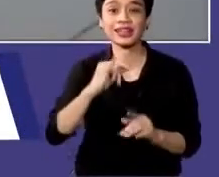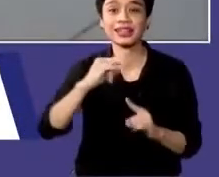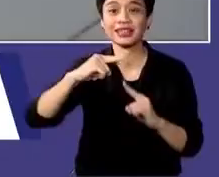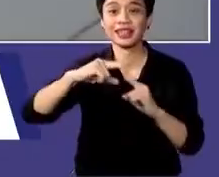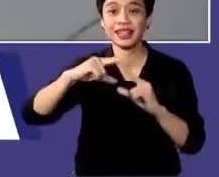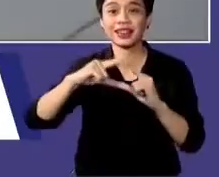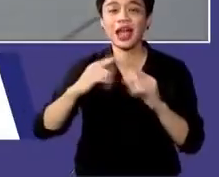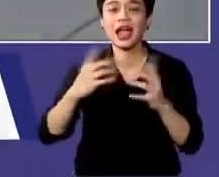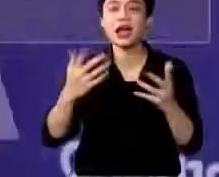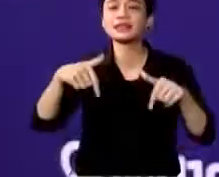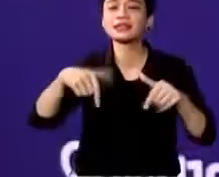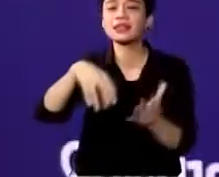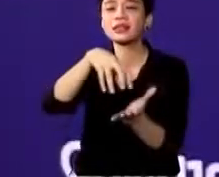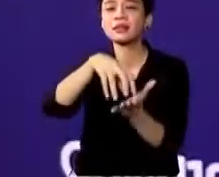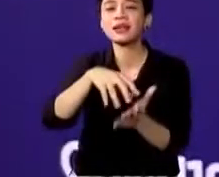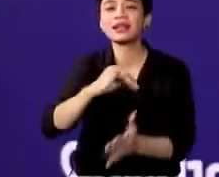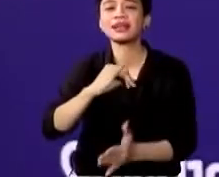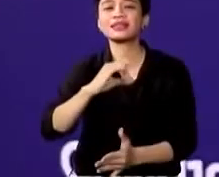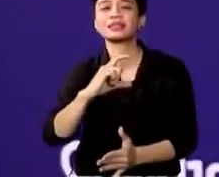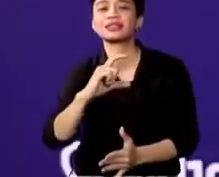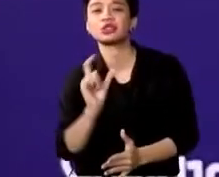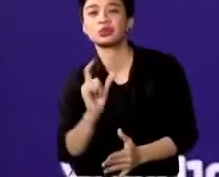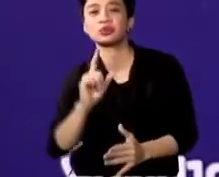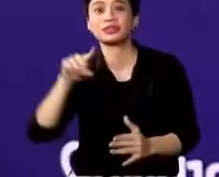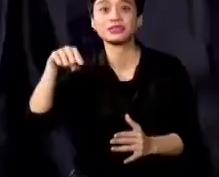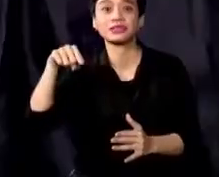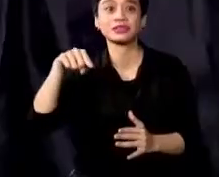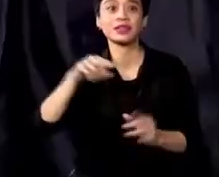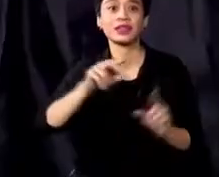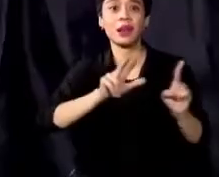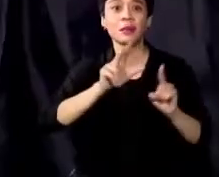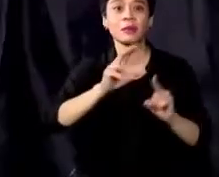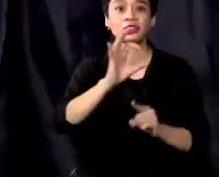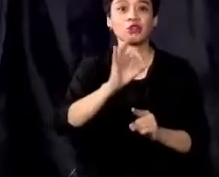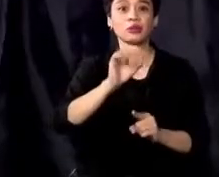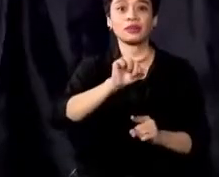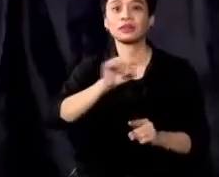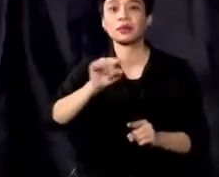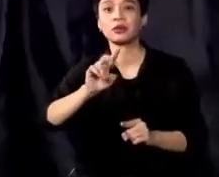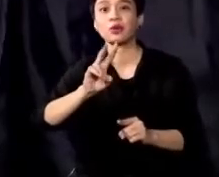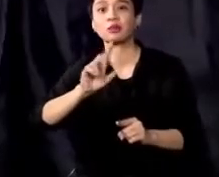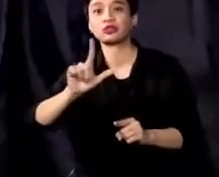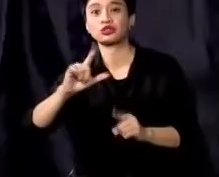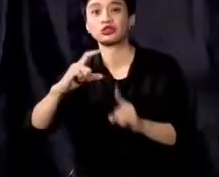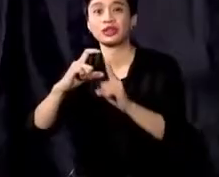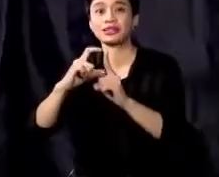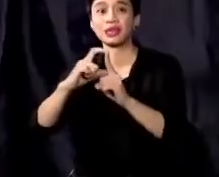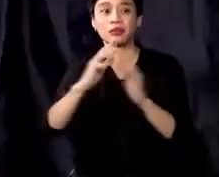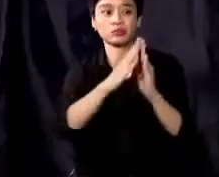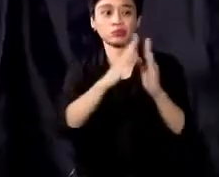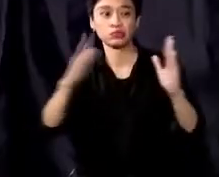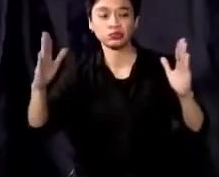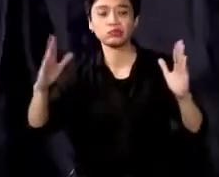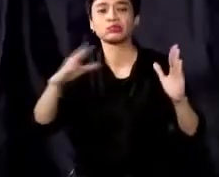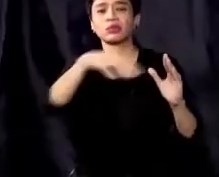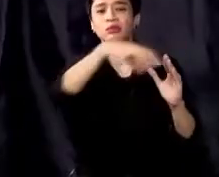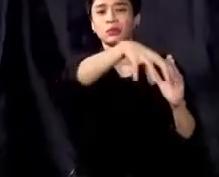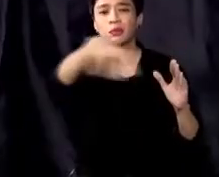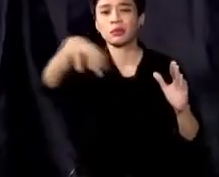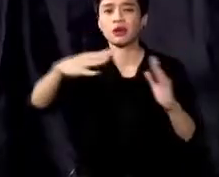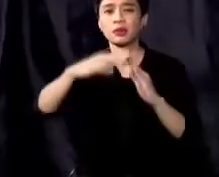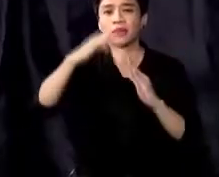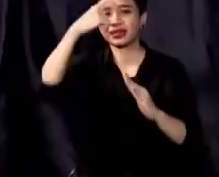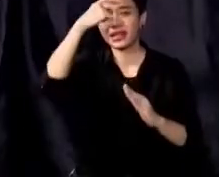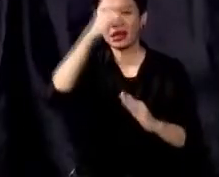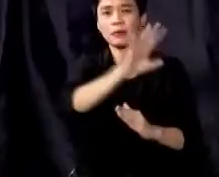Icu periode 18 Oktober hingga 27 Desember di 940 rumah sakit rujukan di Indonesia ini terus